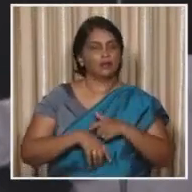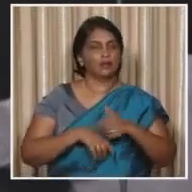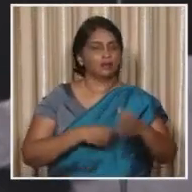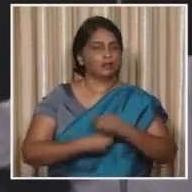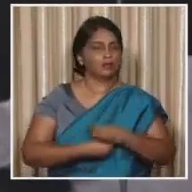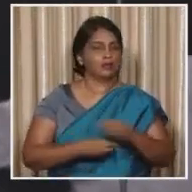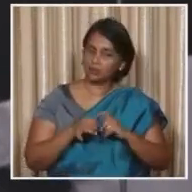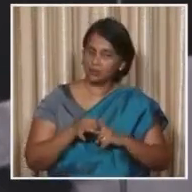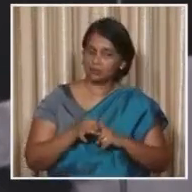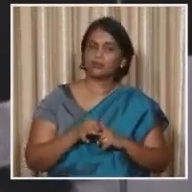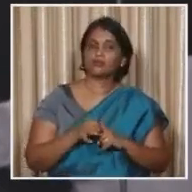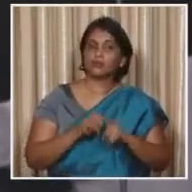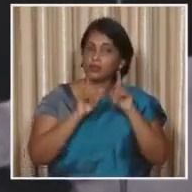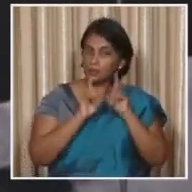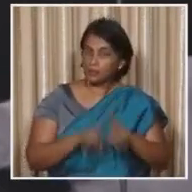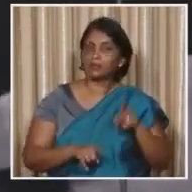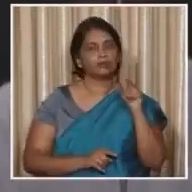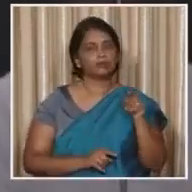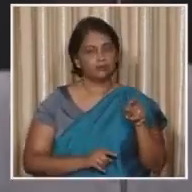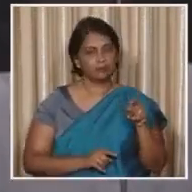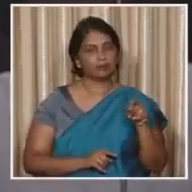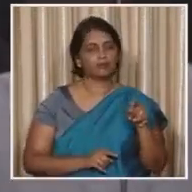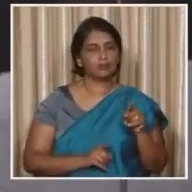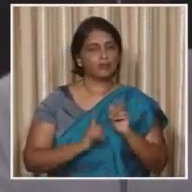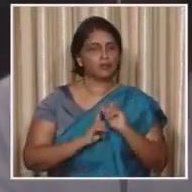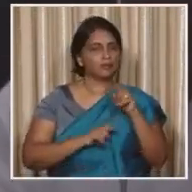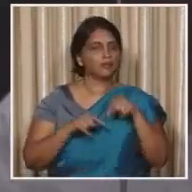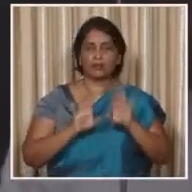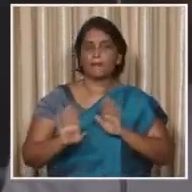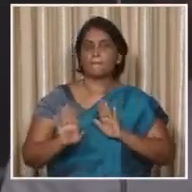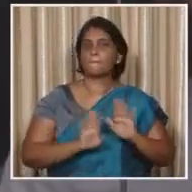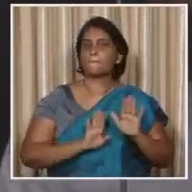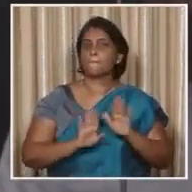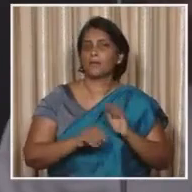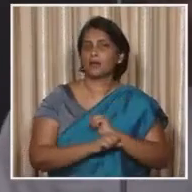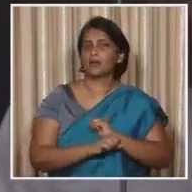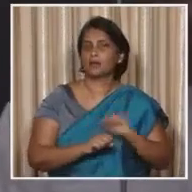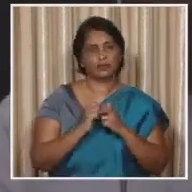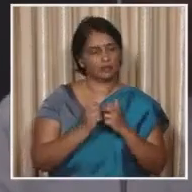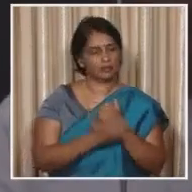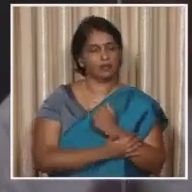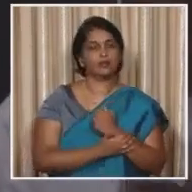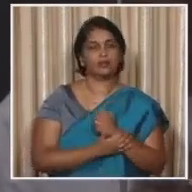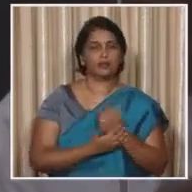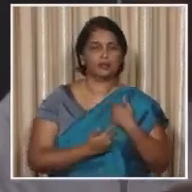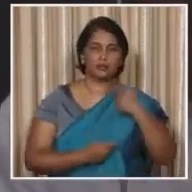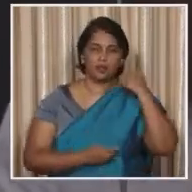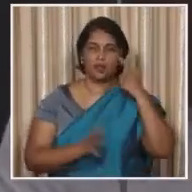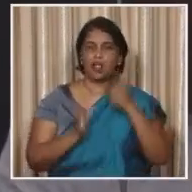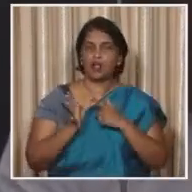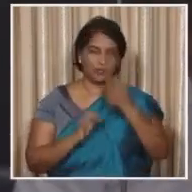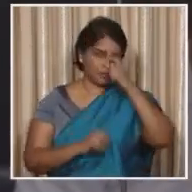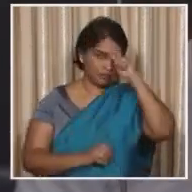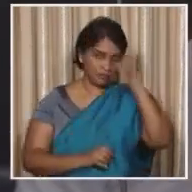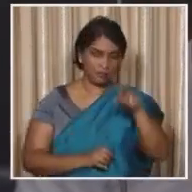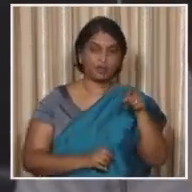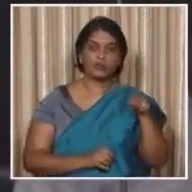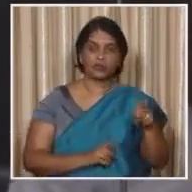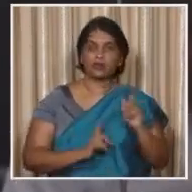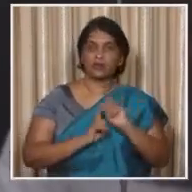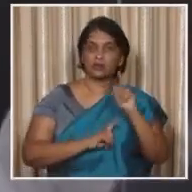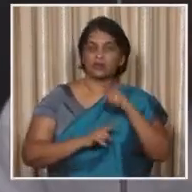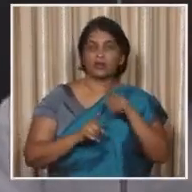කාදමීම පිළිබඳ ප්‍රශ්න ගත්තා එතනක් තියෙන එක්තරා දුරකට මේ සභාවේ නිසි පාලනයක් නොමැතිකම පිළිබඳ ගැටලුවක් මට මතකයි අනුරු බණ්ඩාරනායක මැතිතුමා මේ